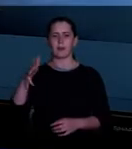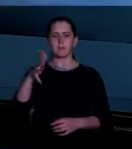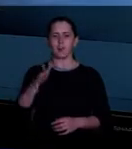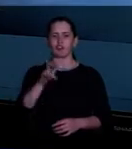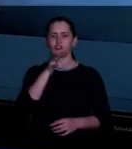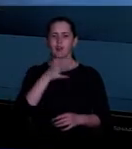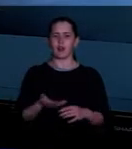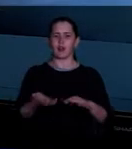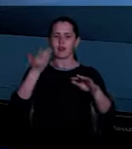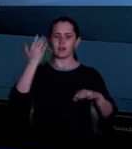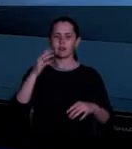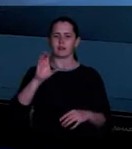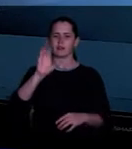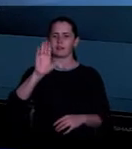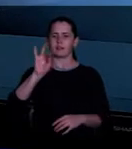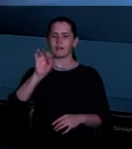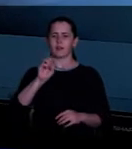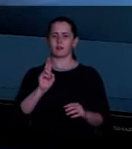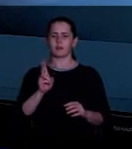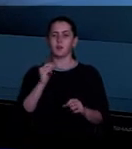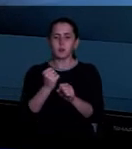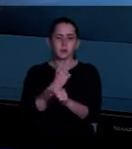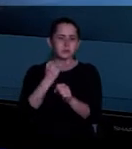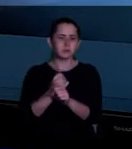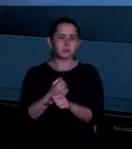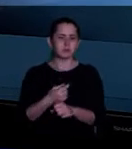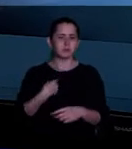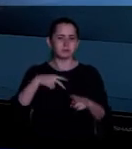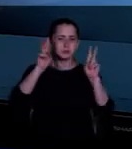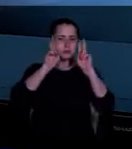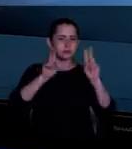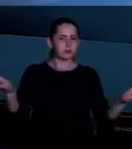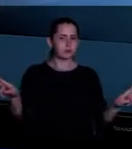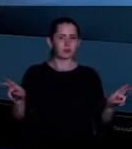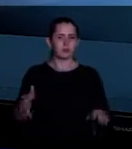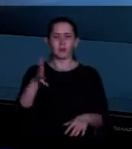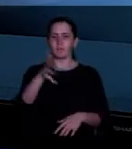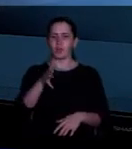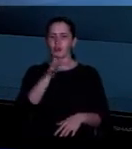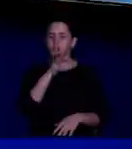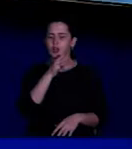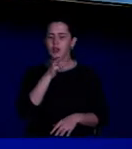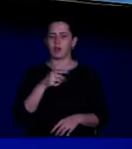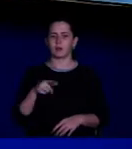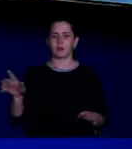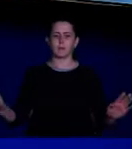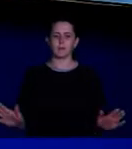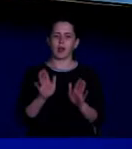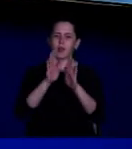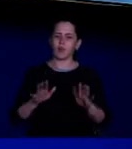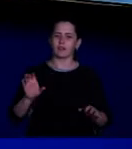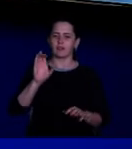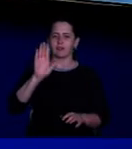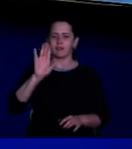5000 лет живет свирель. Кто смастерил? Поди узнай. 5000 лет поет